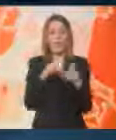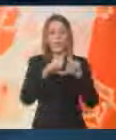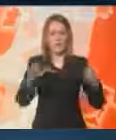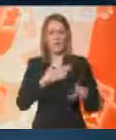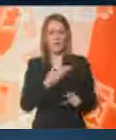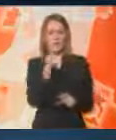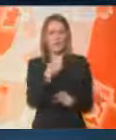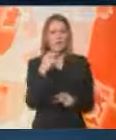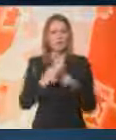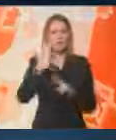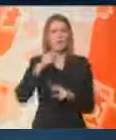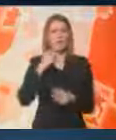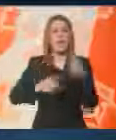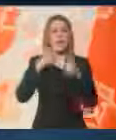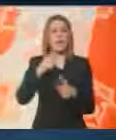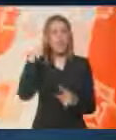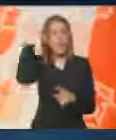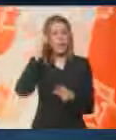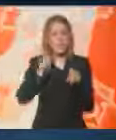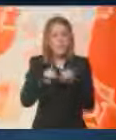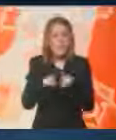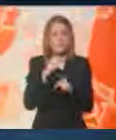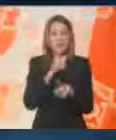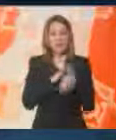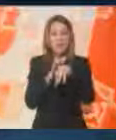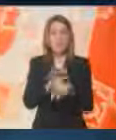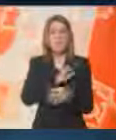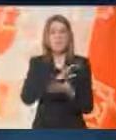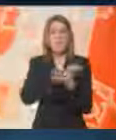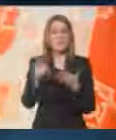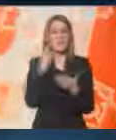MUP-a Srbije sa nazivima gradova na Kosovu, a potom su za iste uvele besplatne probne tablice.